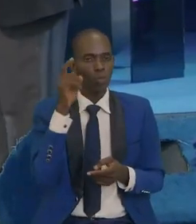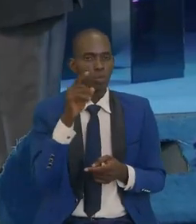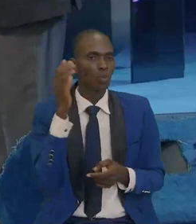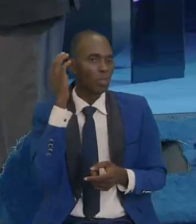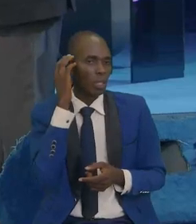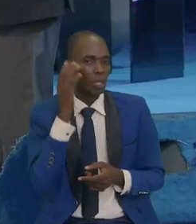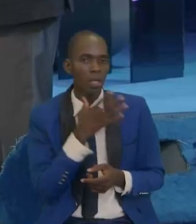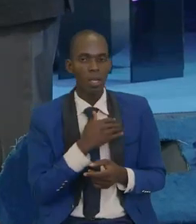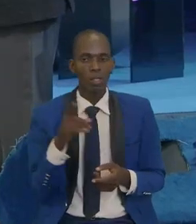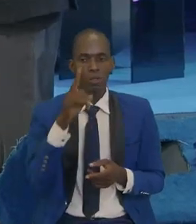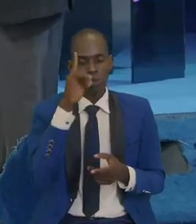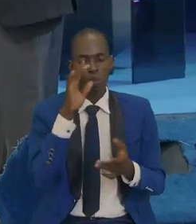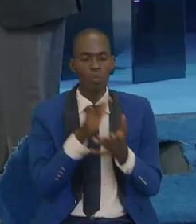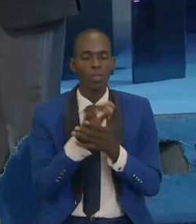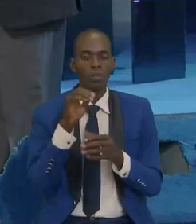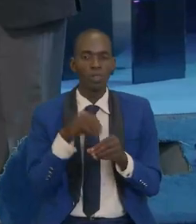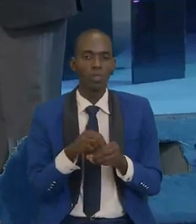t'amène, parce que tu entends